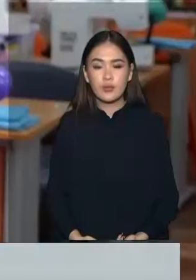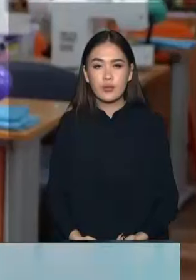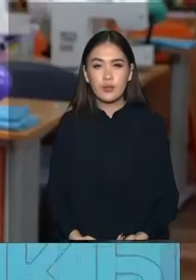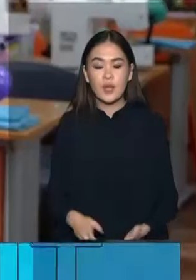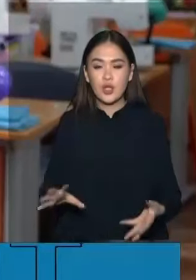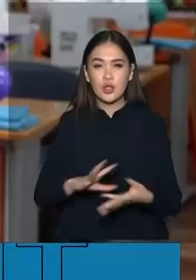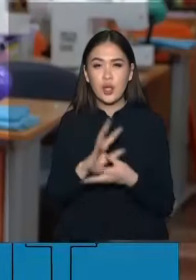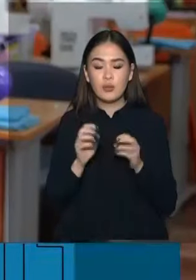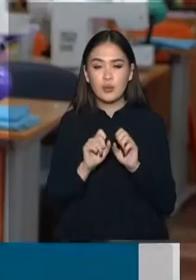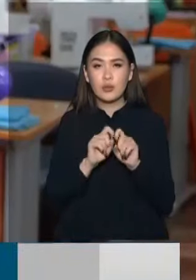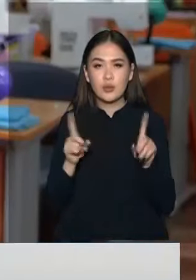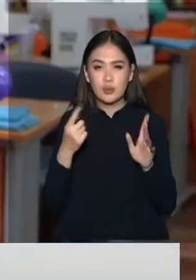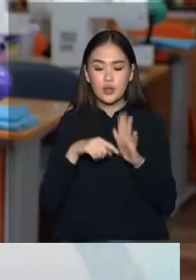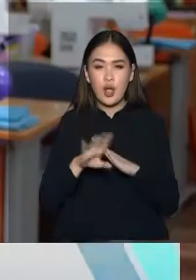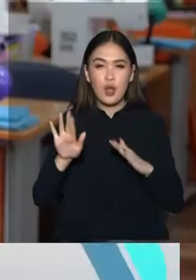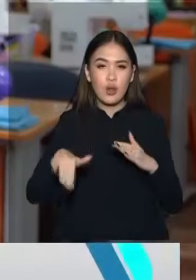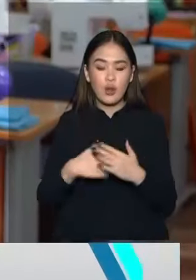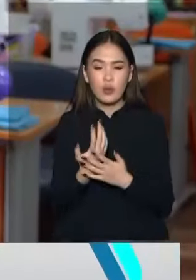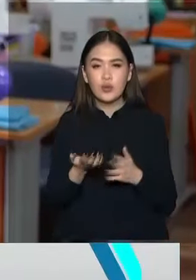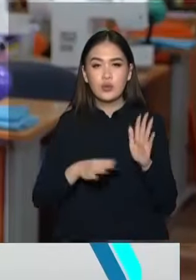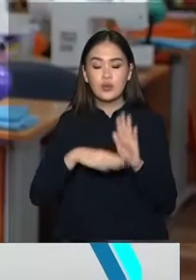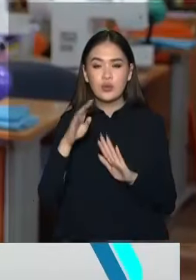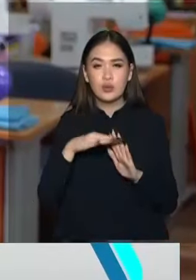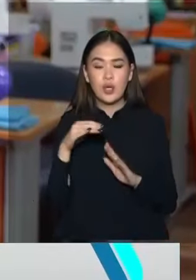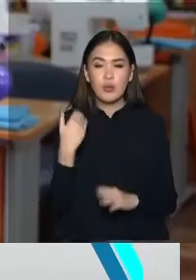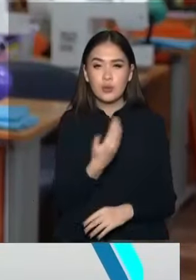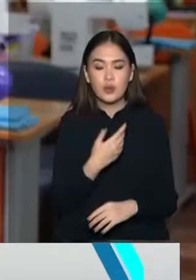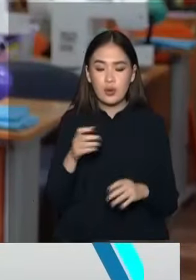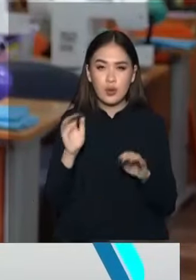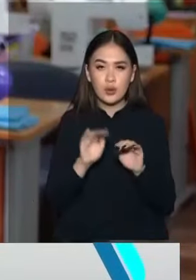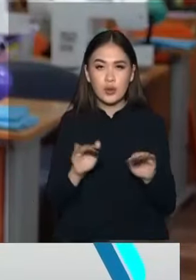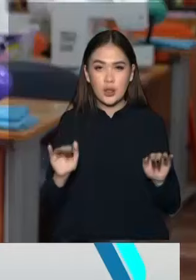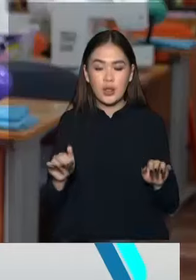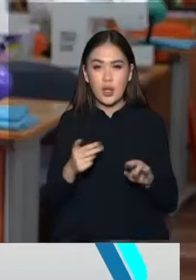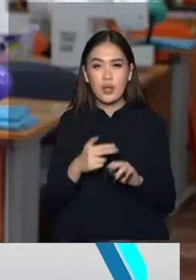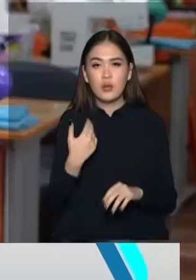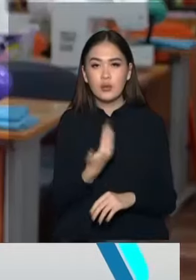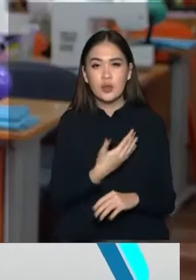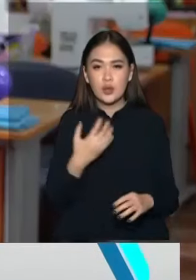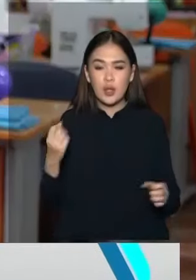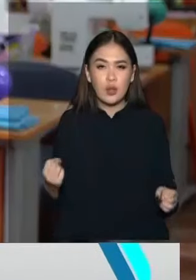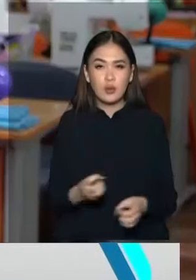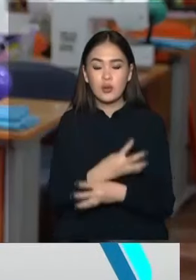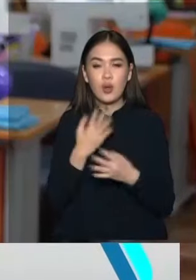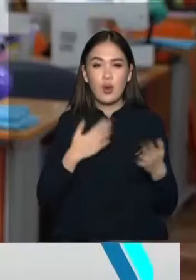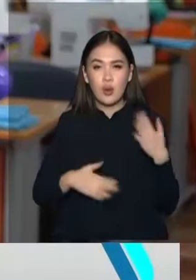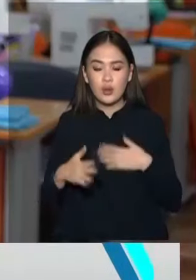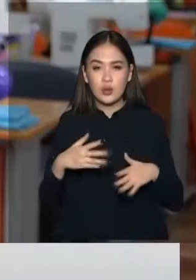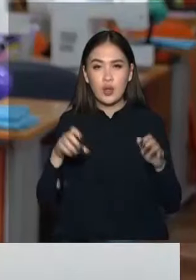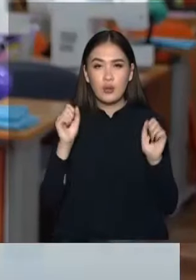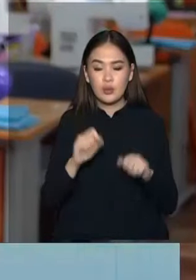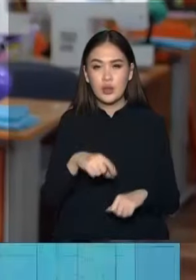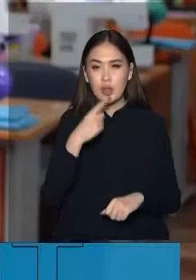Жалпы мектебіміздің іші жанарып, жақсарып жатыр. Бұл біздің оқушыларды, бізді өте қатты таң қалдырып, қуантты деп айтсақ